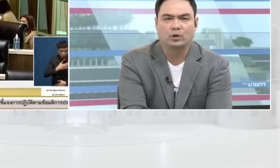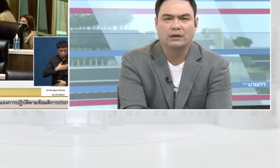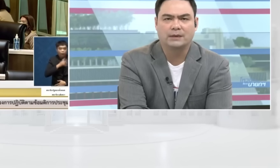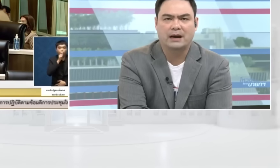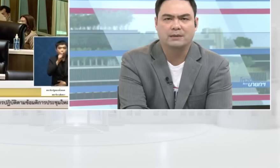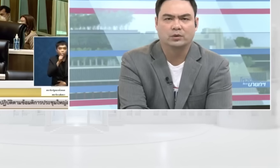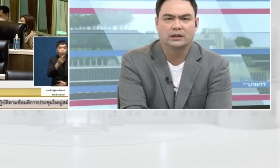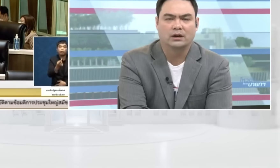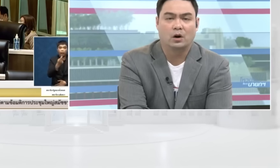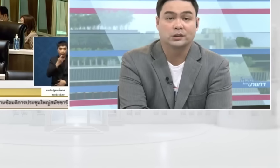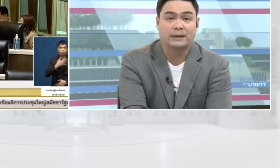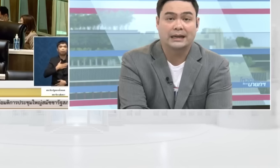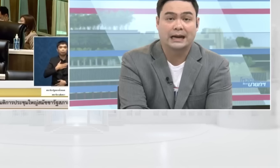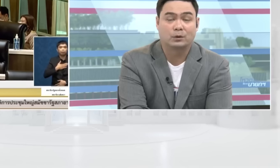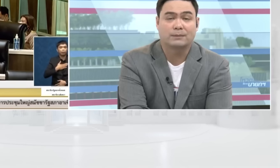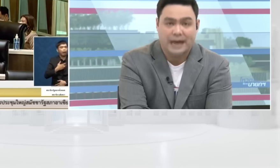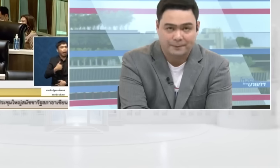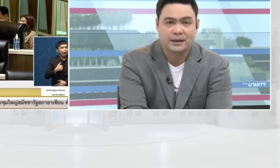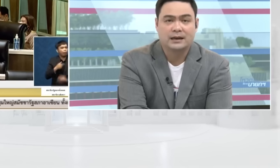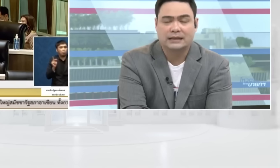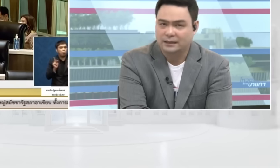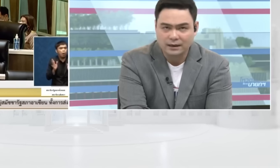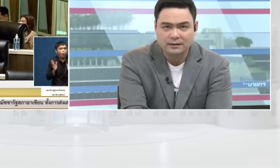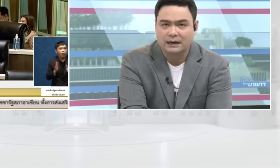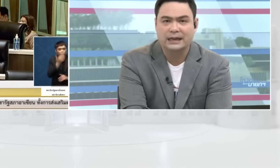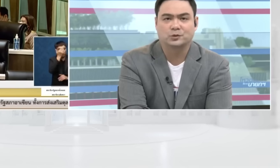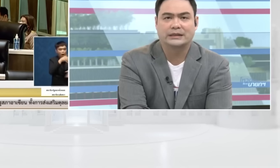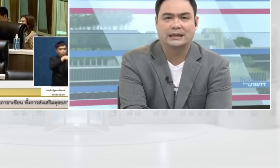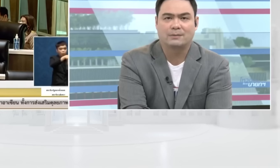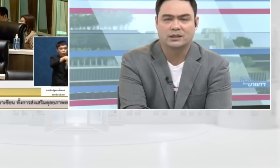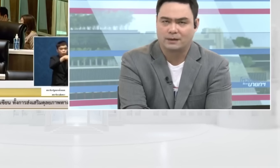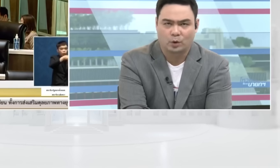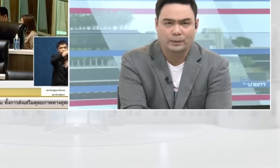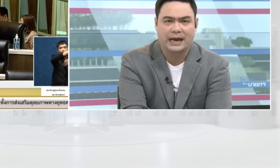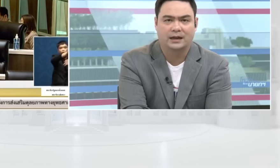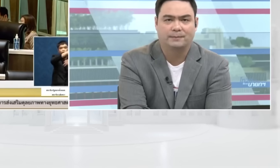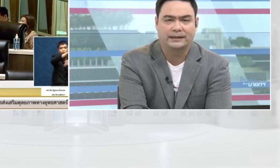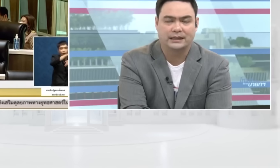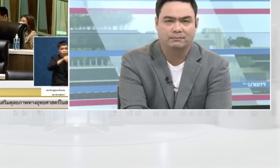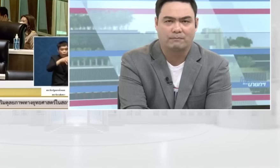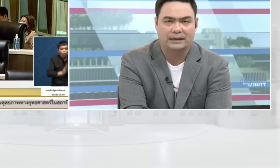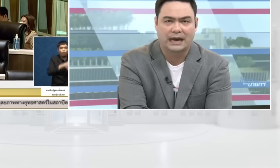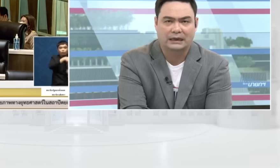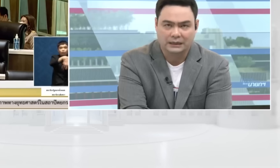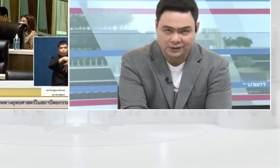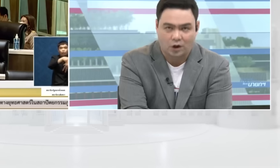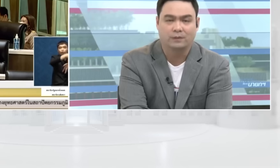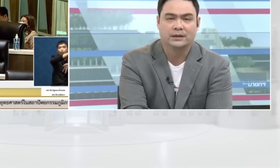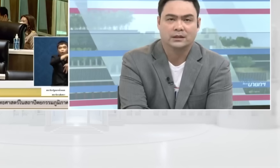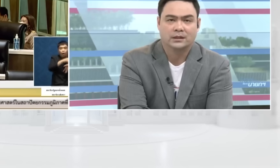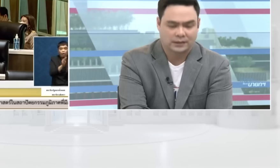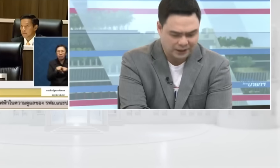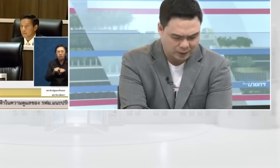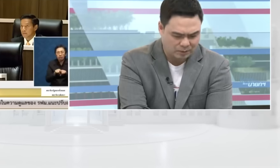ปคุณประพันธ์คุณมีไปพูดถึงเรื่องของคุณสมบัติการดำรงตำแหน่งแต่ที่เหลือเนี่ยส่วนใหญ่ถ้าบอกจะไม่โหวตคุณพิธาคือไปติดบอกมาตรา